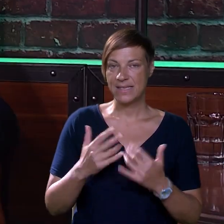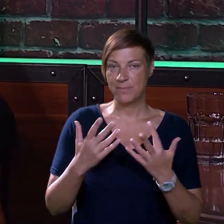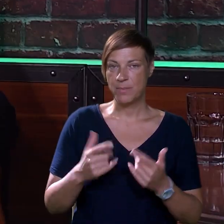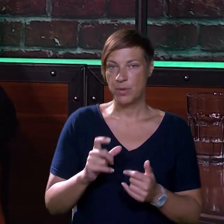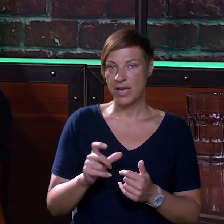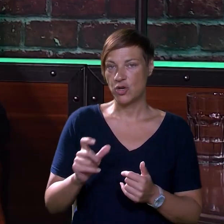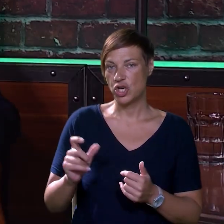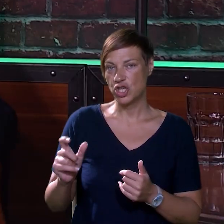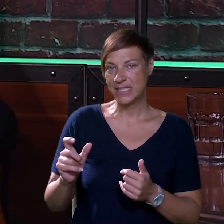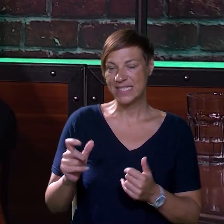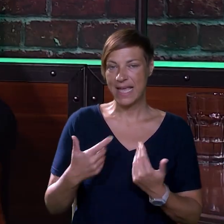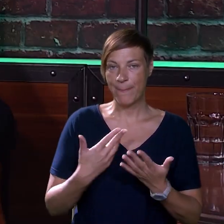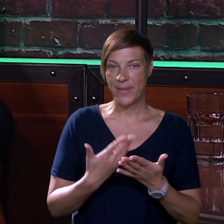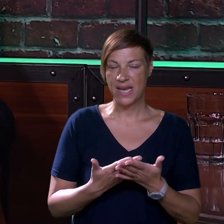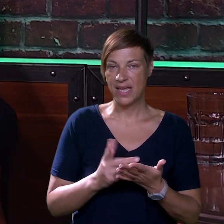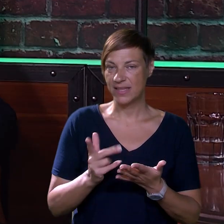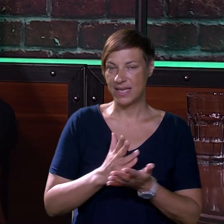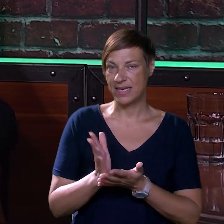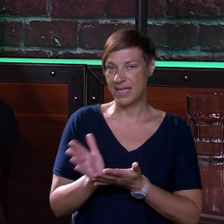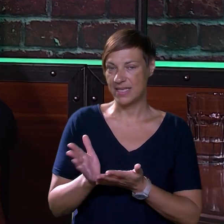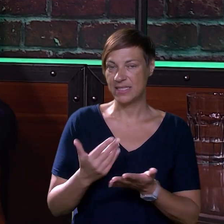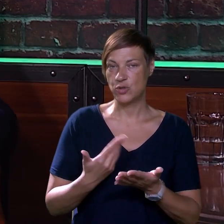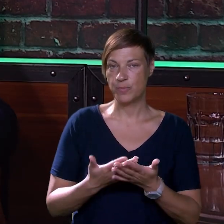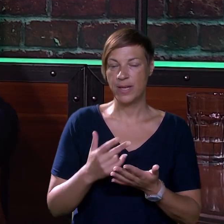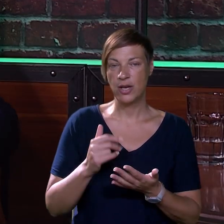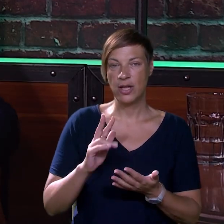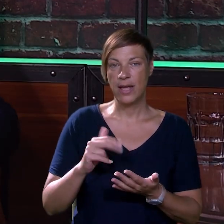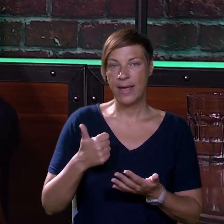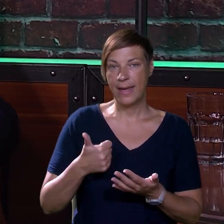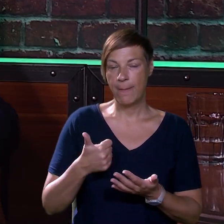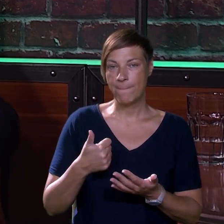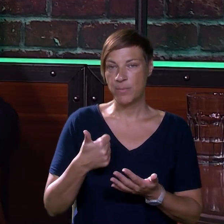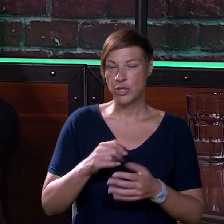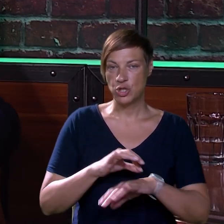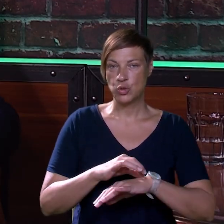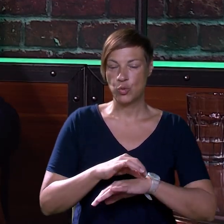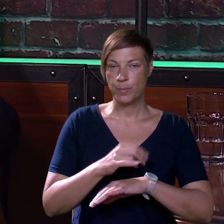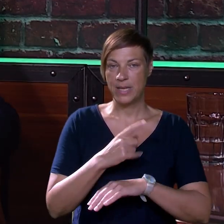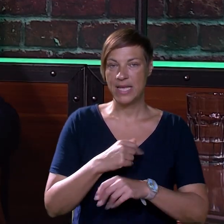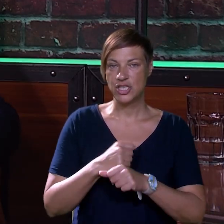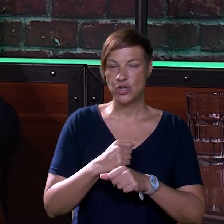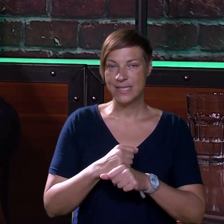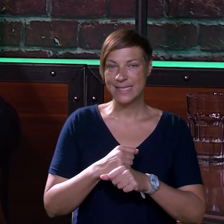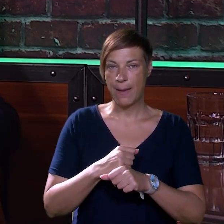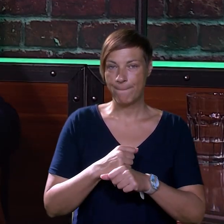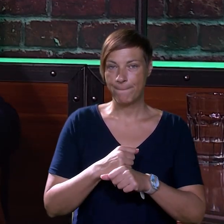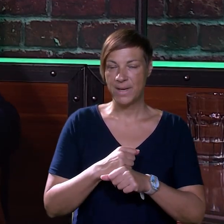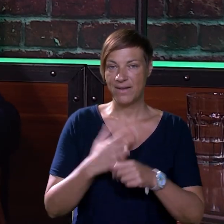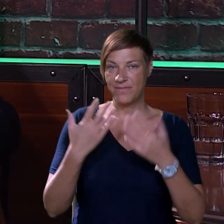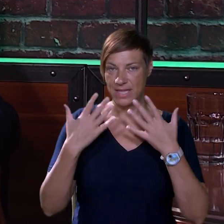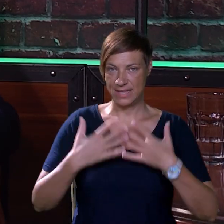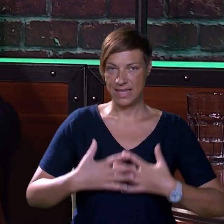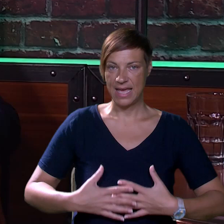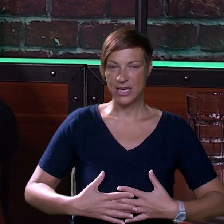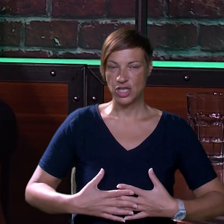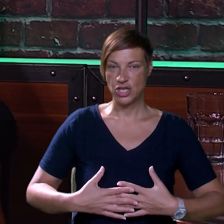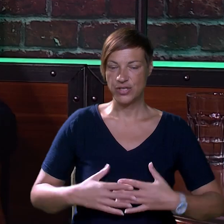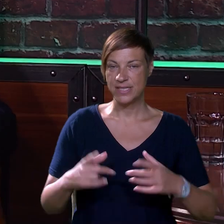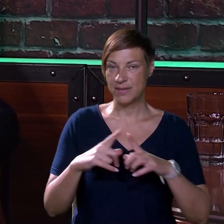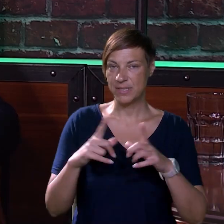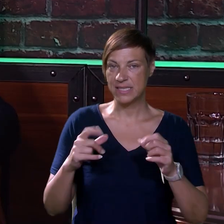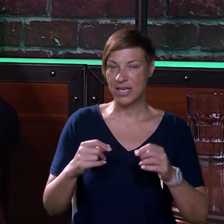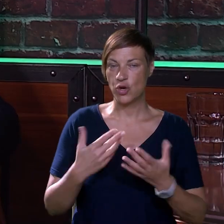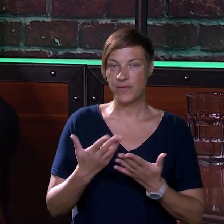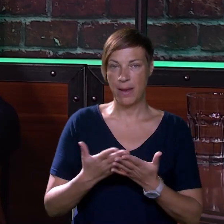nekoliko segmenta ovako, neslužbeni što smo se bavili. Prvo imamo jednu skupinu liječnika koja se bavi dijagnostičkim i